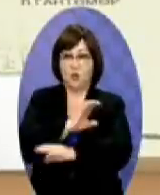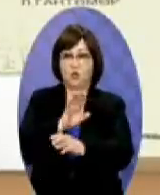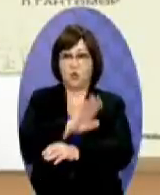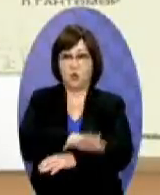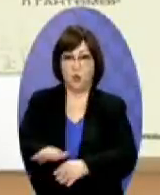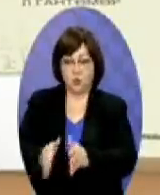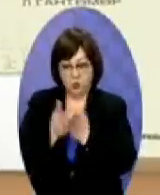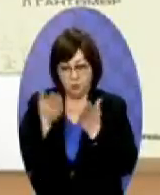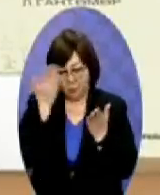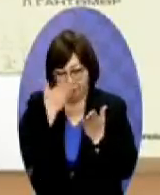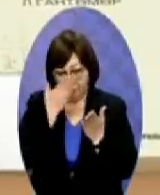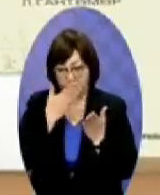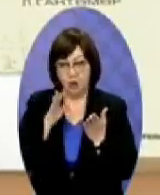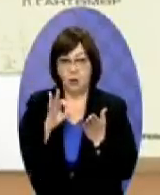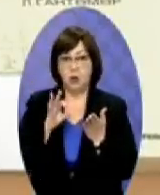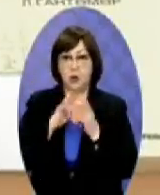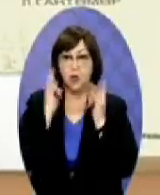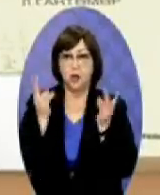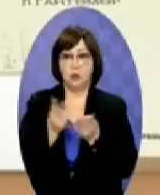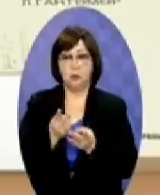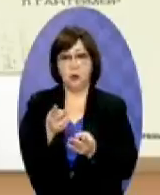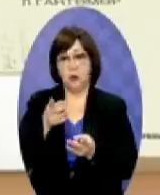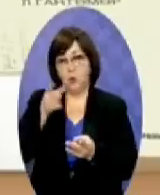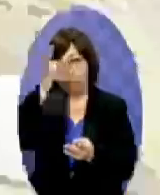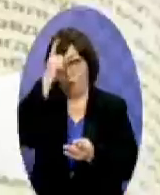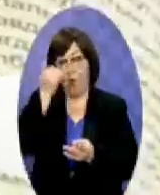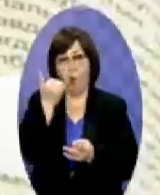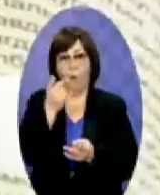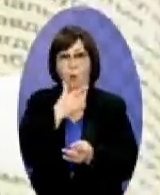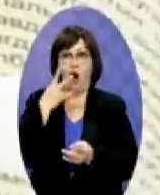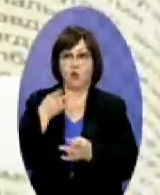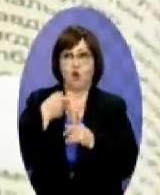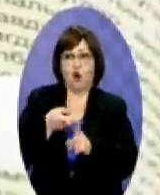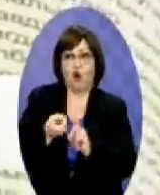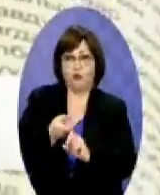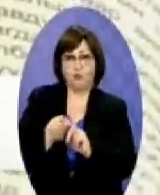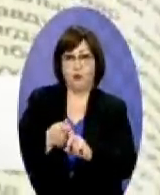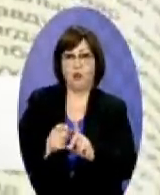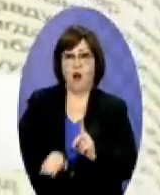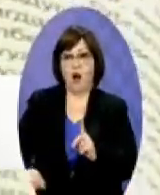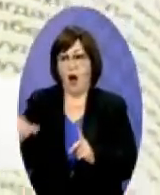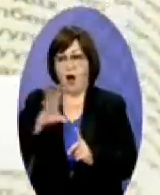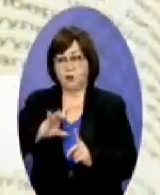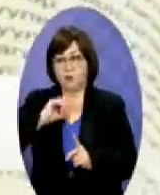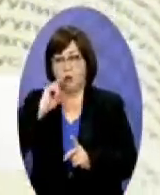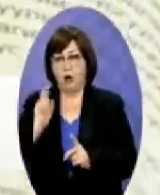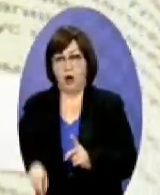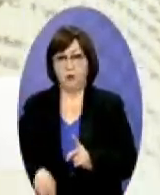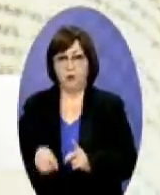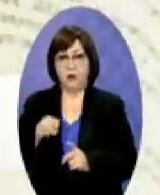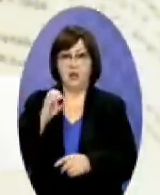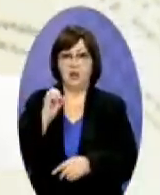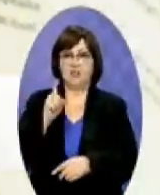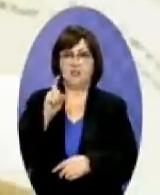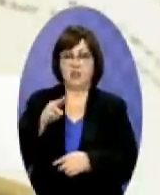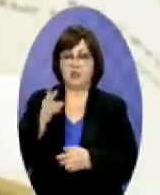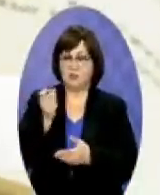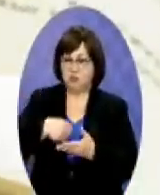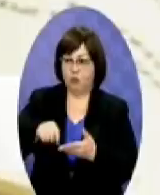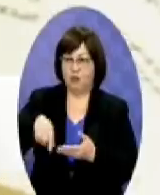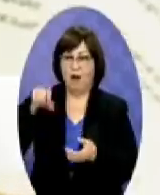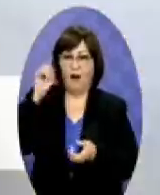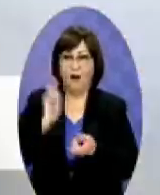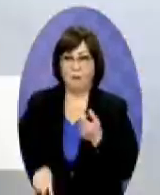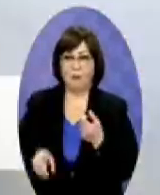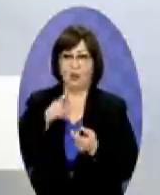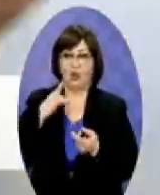ерөнхий нийгмийн ухааны чиглэлээрээ бэлдвэл илүү одоо тэндээс асуулт тест нь ирэх магадлал өндөр байдаг учраас нэгдүгээрт энэ хичээлийг сонгодог